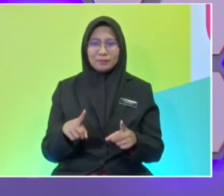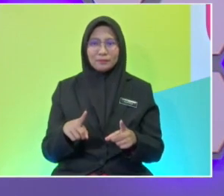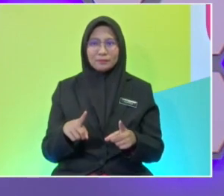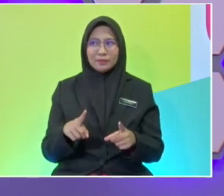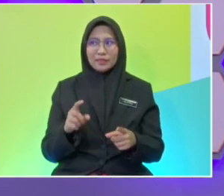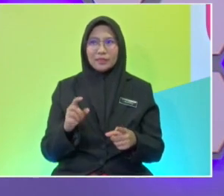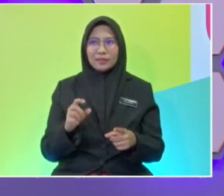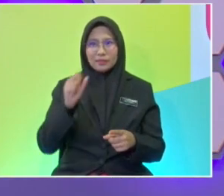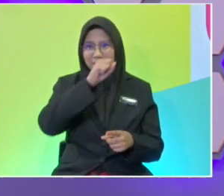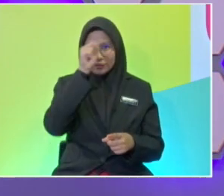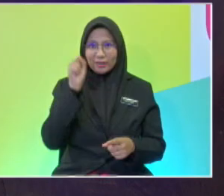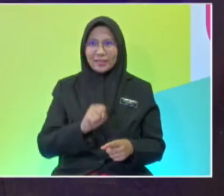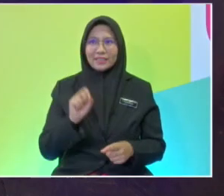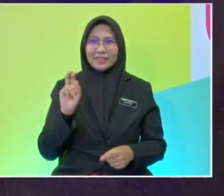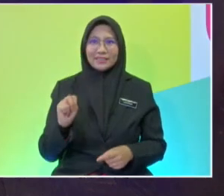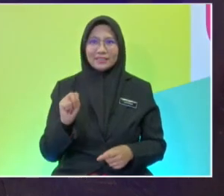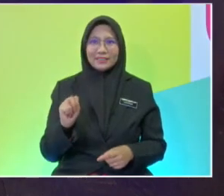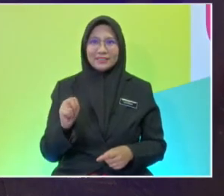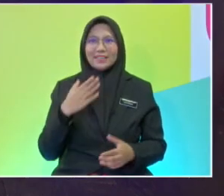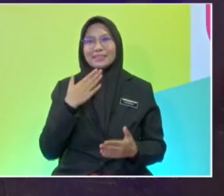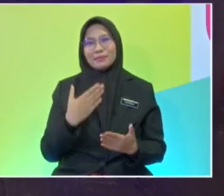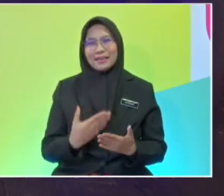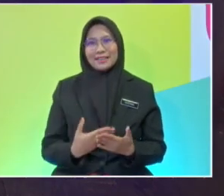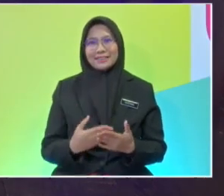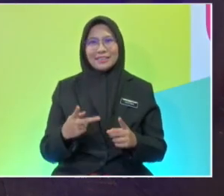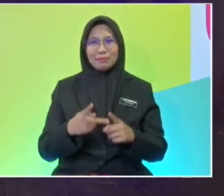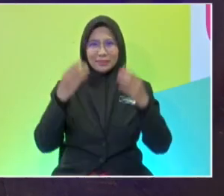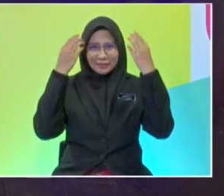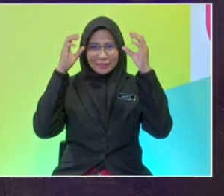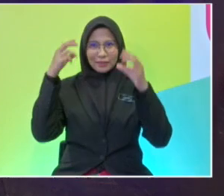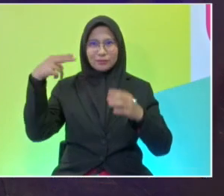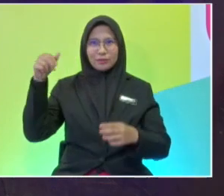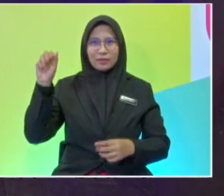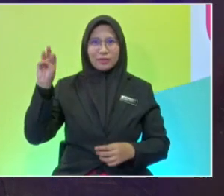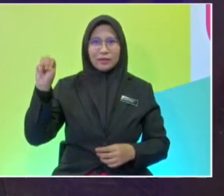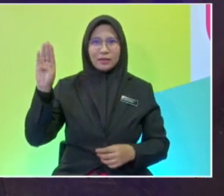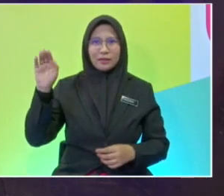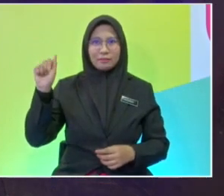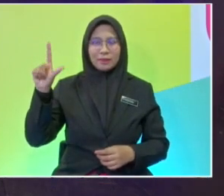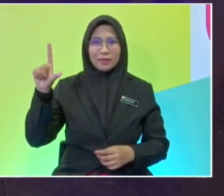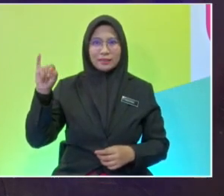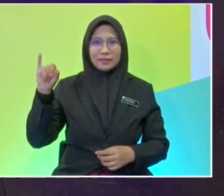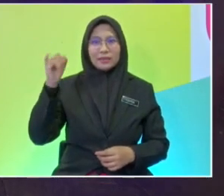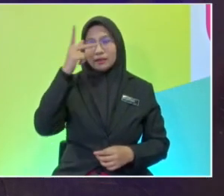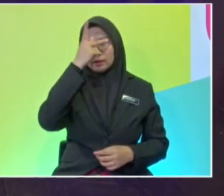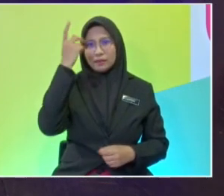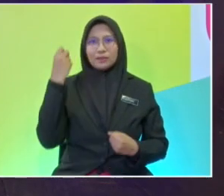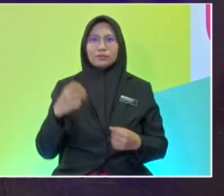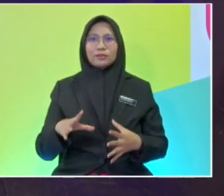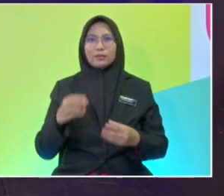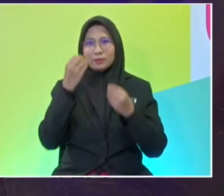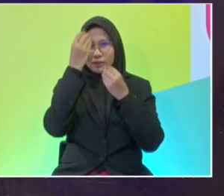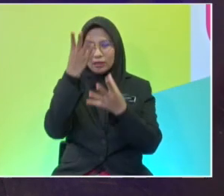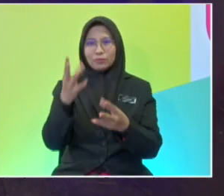yang ndak di Jawa tuh baik terima kasih diucapkan kepadaku Hambali Ismail karena berfungsi kepada kita tentang mata pelajaran